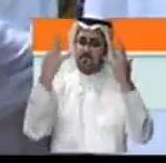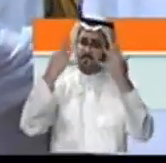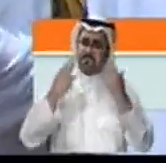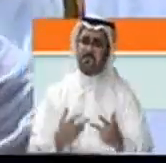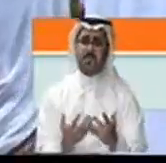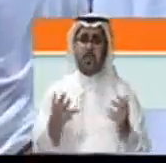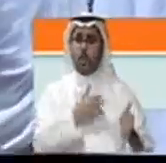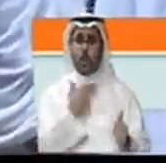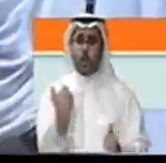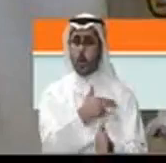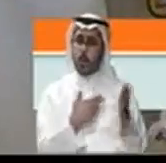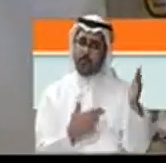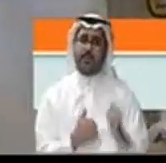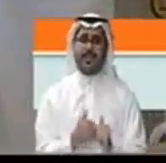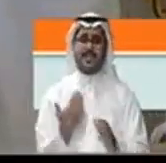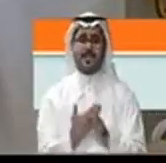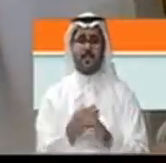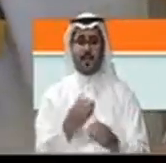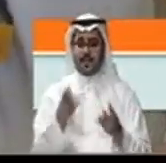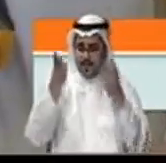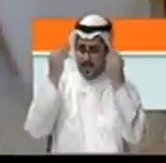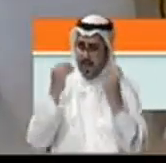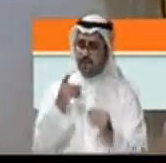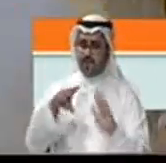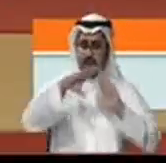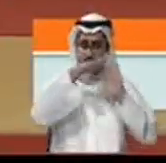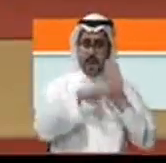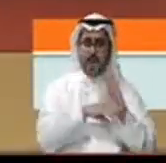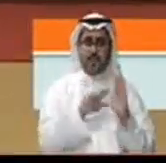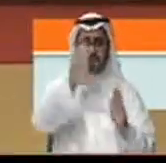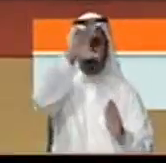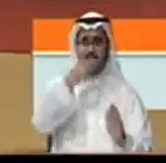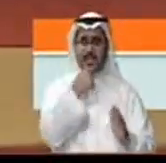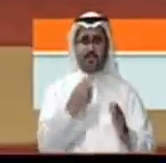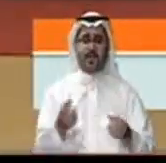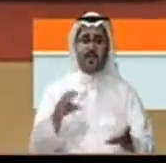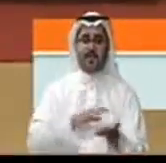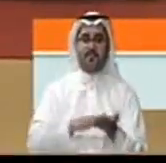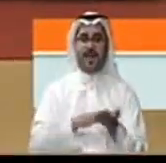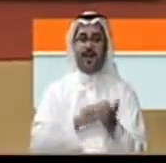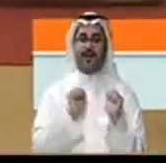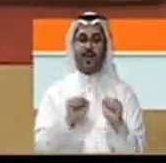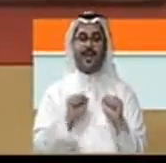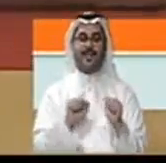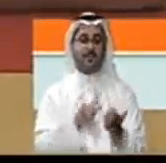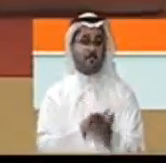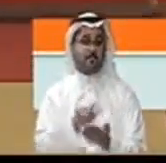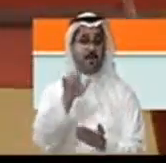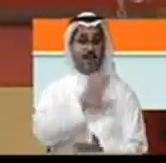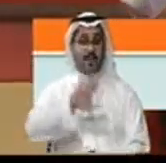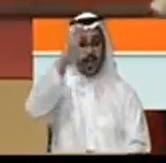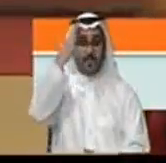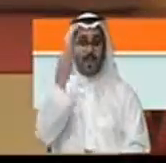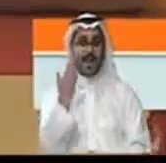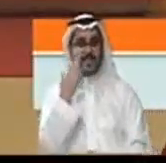القطاعات الحكومية للتعرف على المبادرة، وذلك من الصالة المخصصة لها بمطار الملك عبد